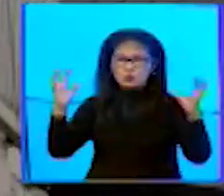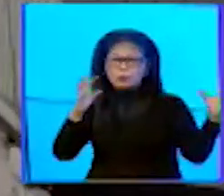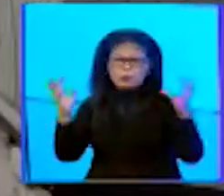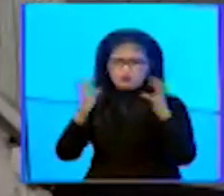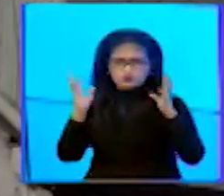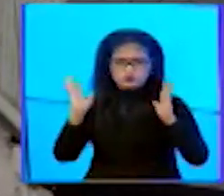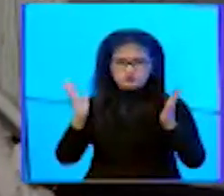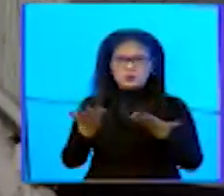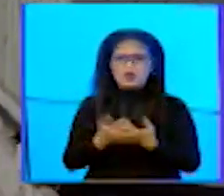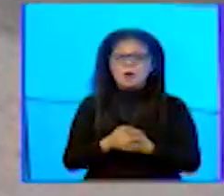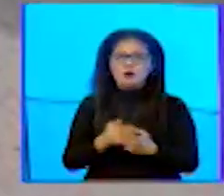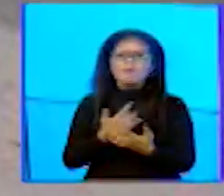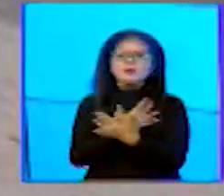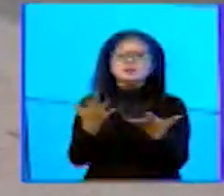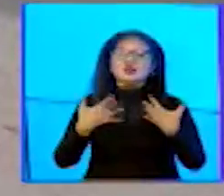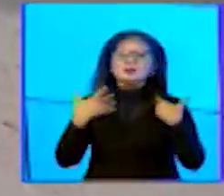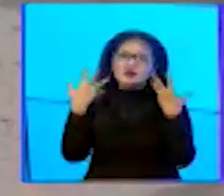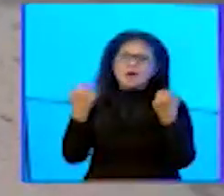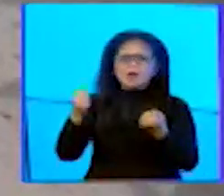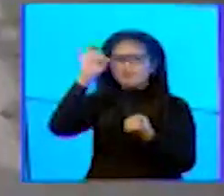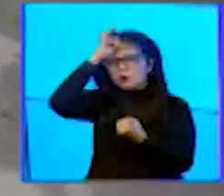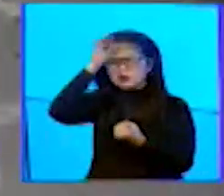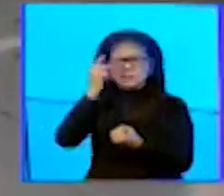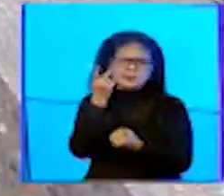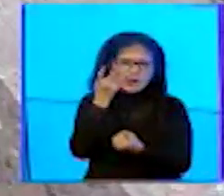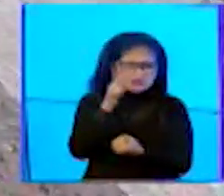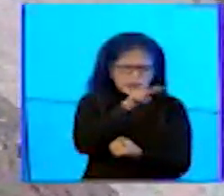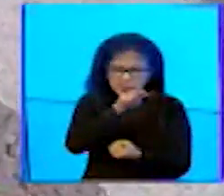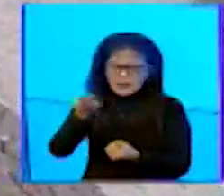Warga sangat berharap aparat kepolisian berjaga di lokasi agar aksi tawuran